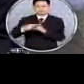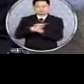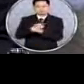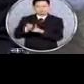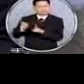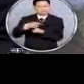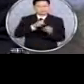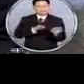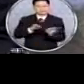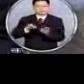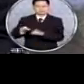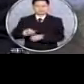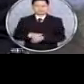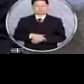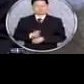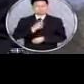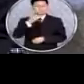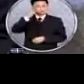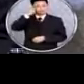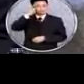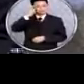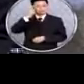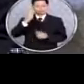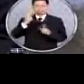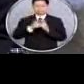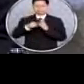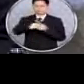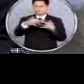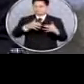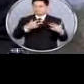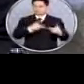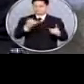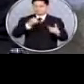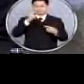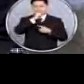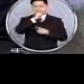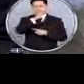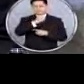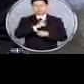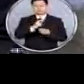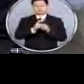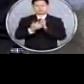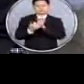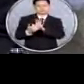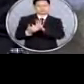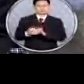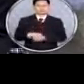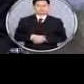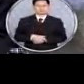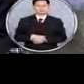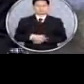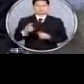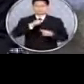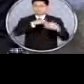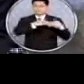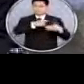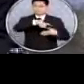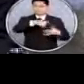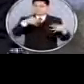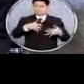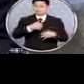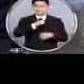来拖延。我的感觉是对这些问题蔡主席经常都是回避的。你说两岸政策，他说